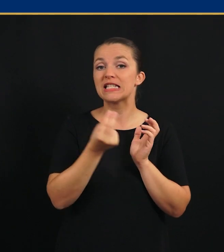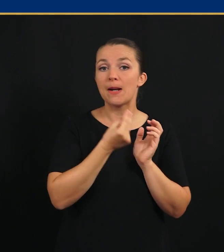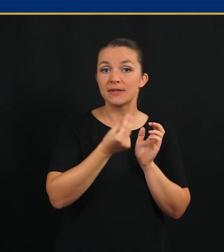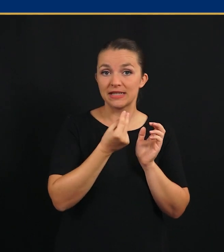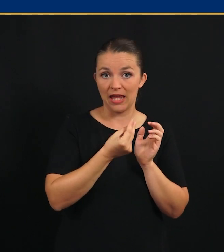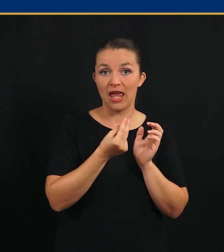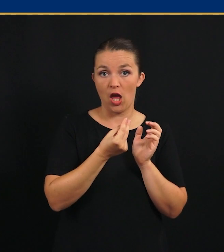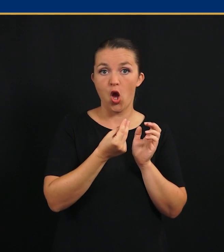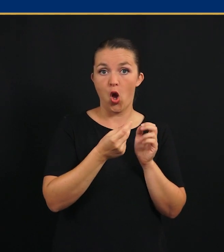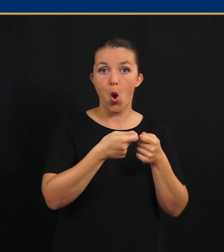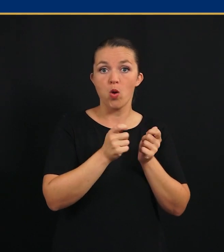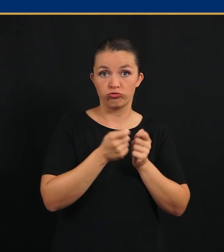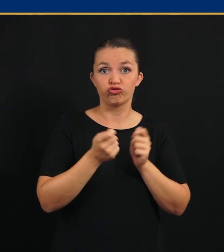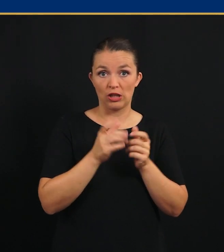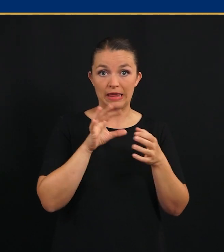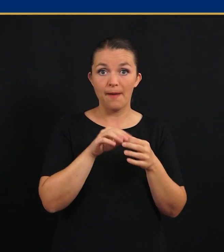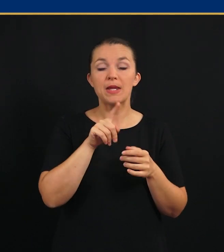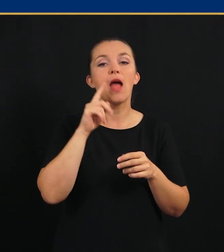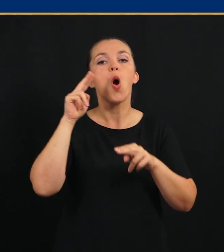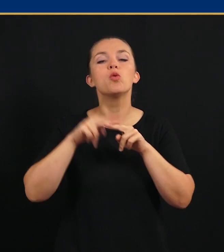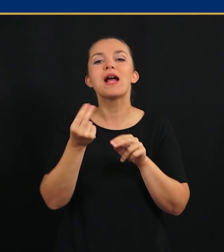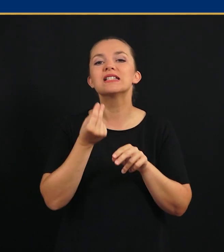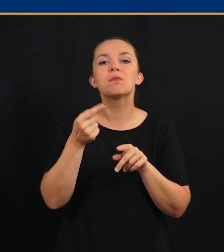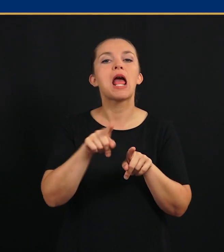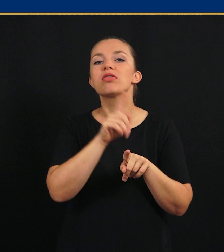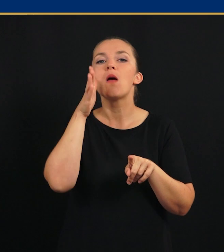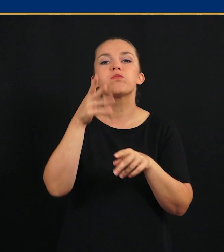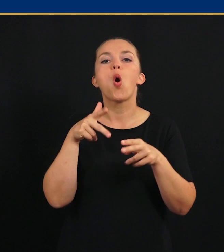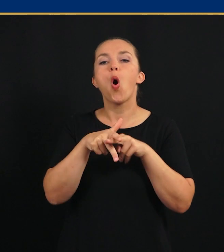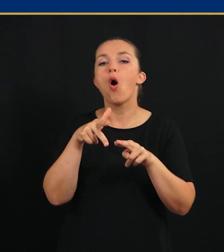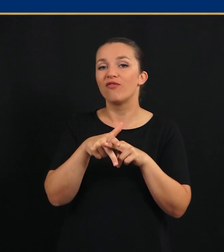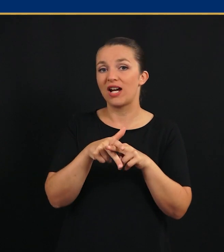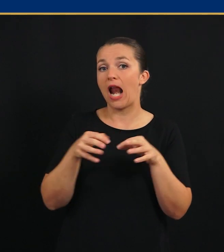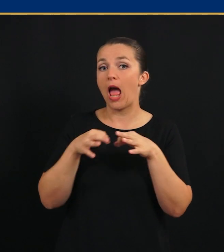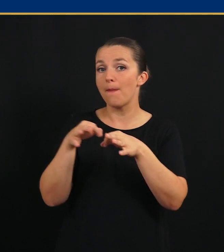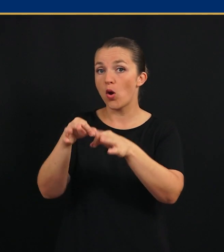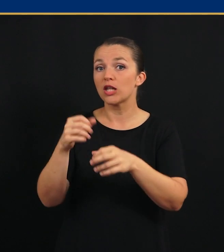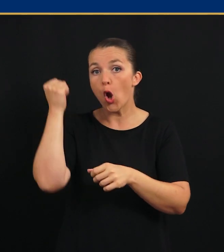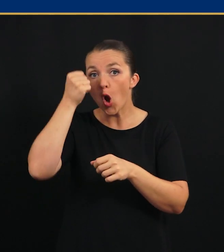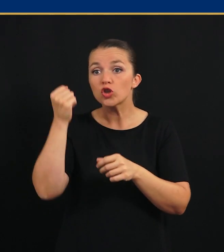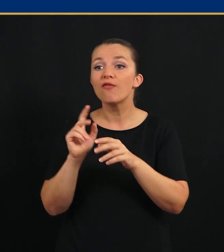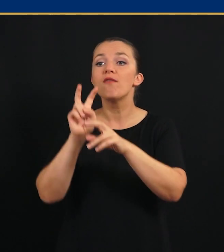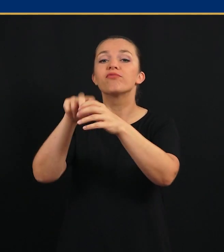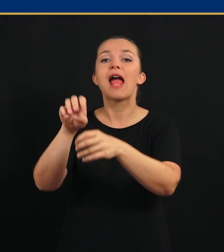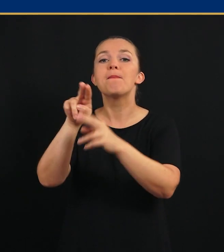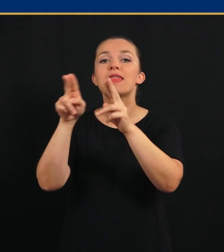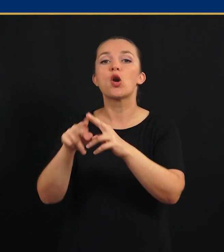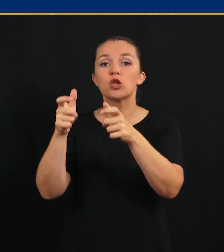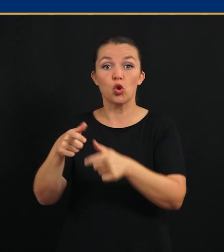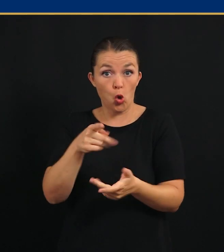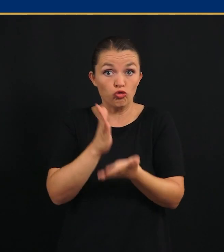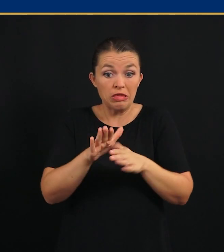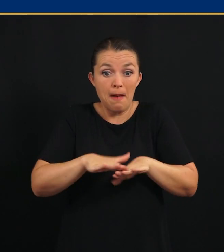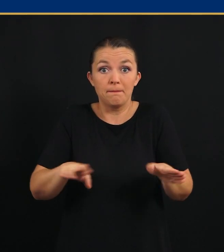občin, in seveda obljuba Srbije, da ne bo ovirala poti Kosova v mednarodne institucije. To je že na mizi. In